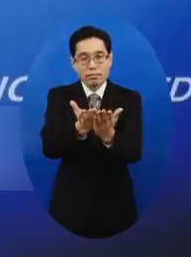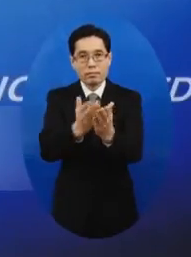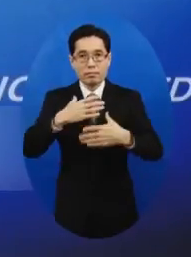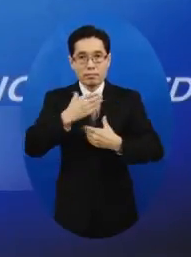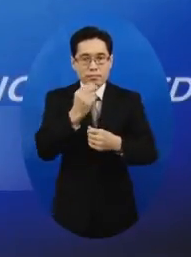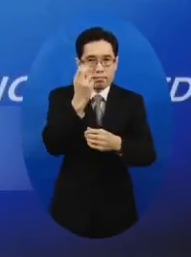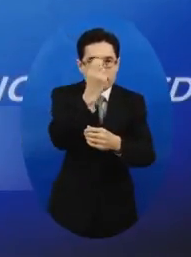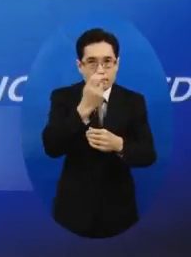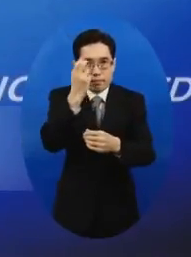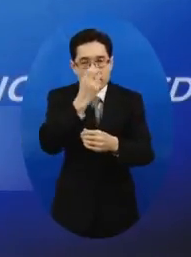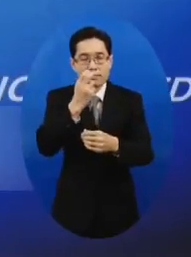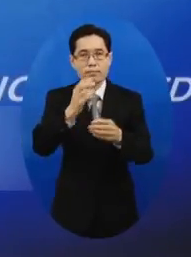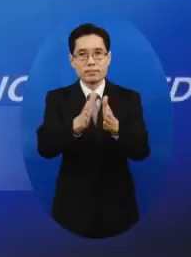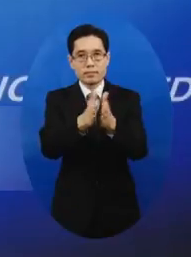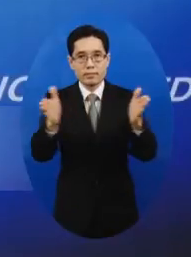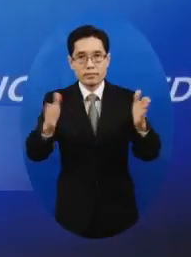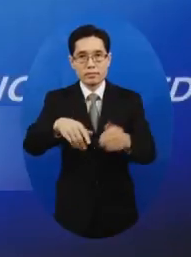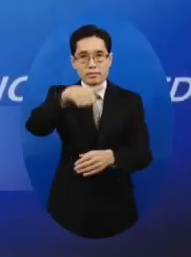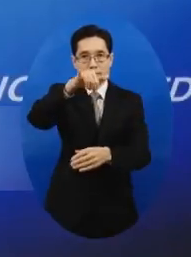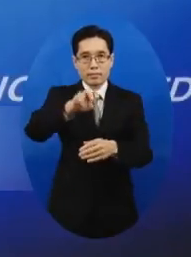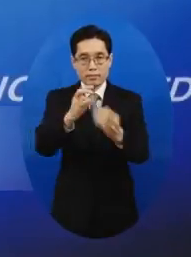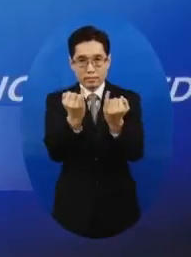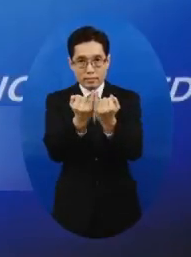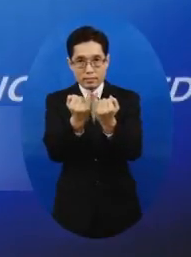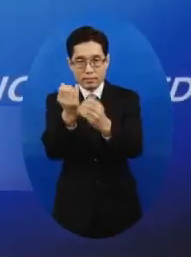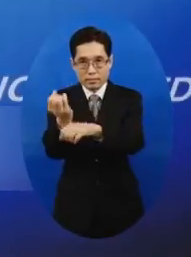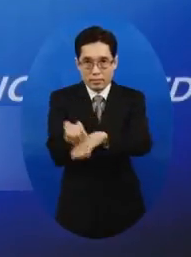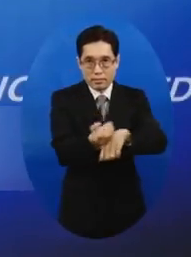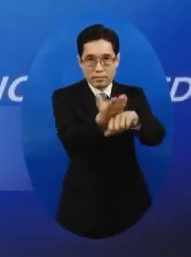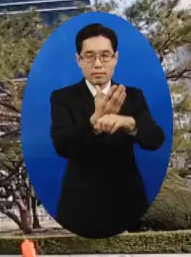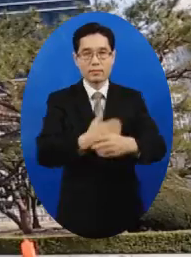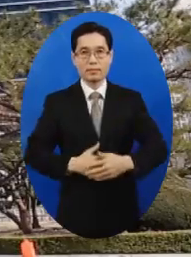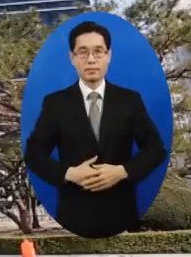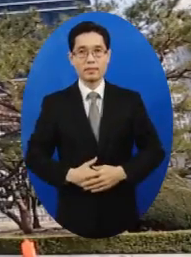실시하기로 했는데요 김효진 리포터가 소개합니다